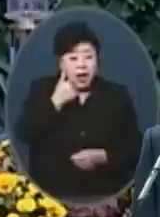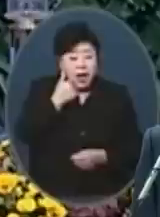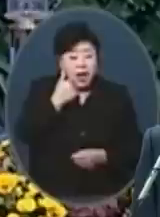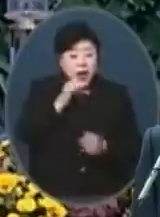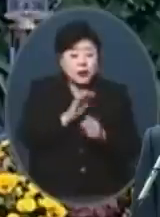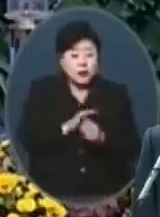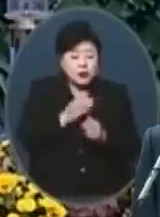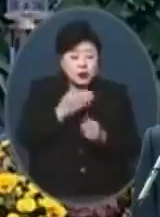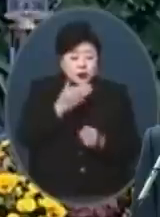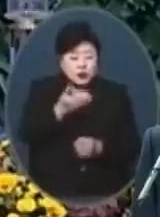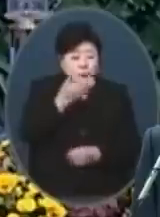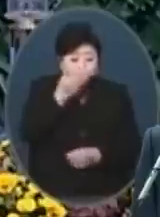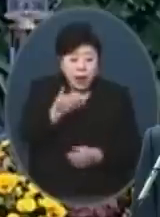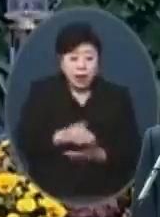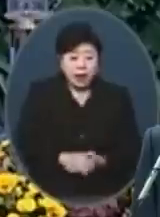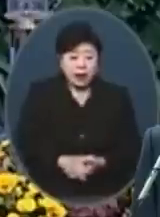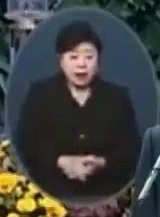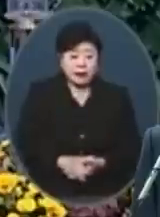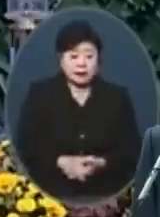위로를 줄 수가 있겠습니까?